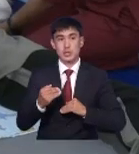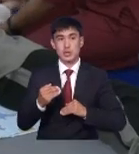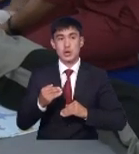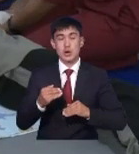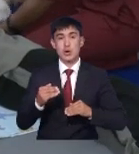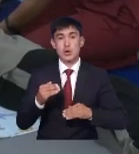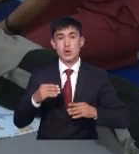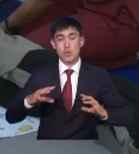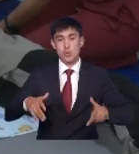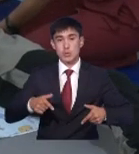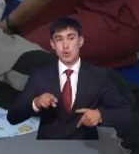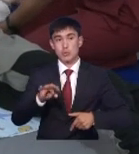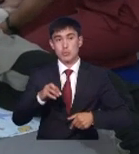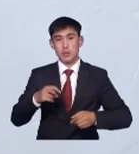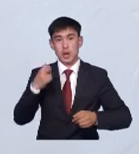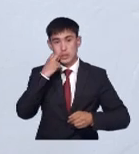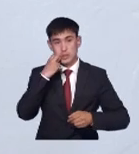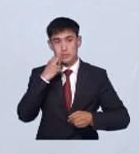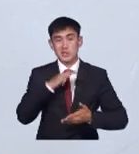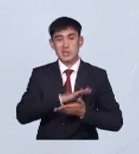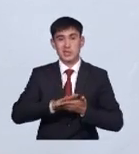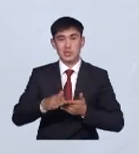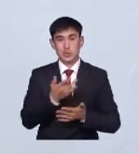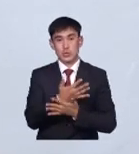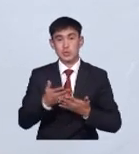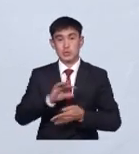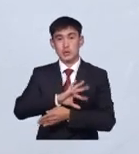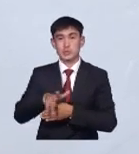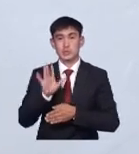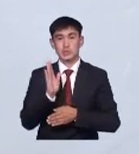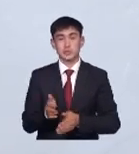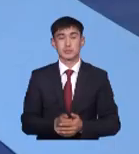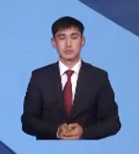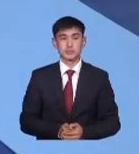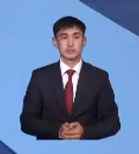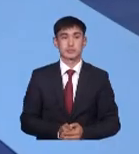мүгедектік қоларба, ортопедиялық аяқ киім және гигиеналық құралдармен қамтамасыз